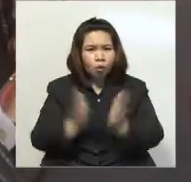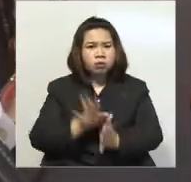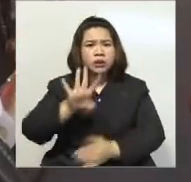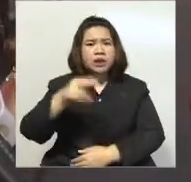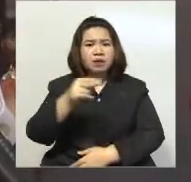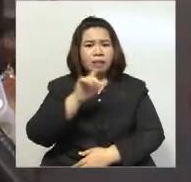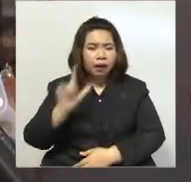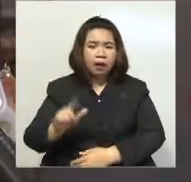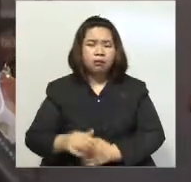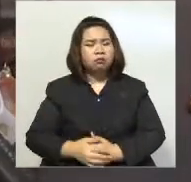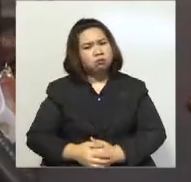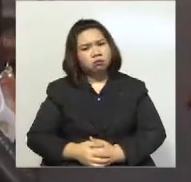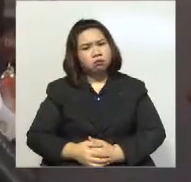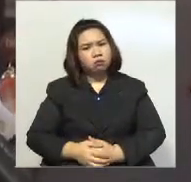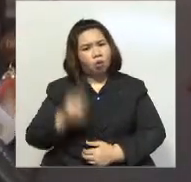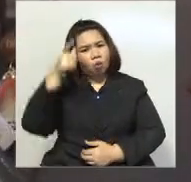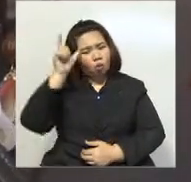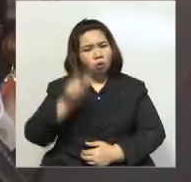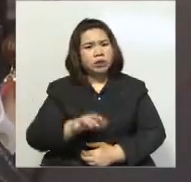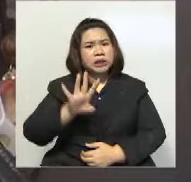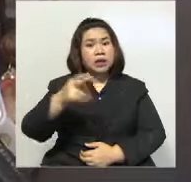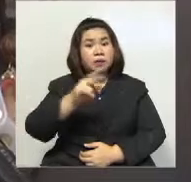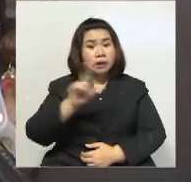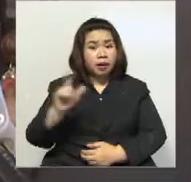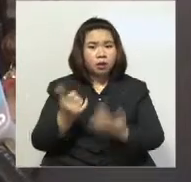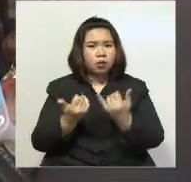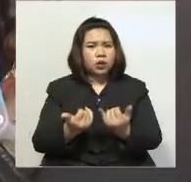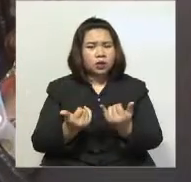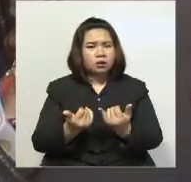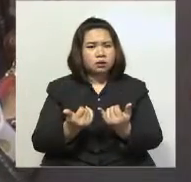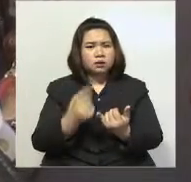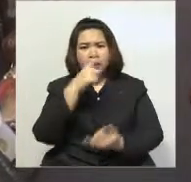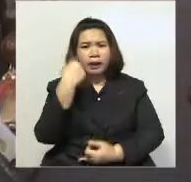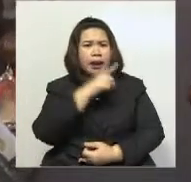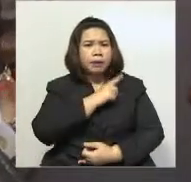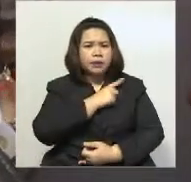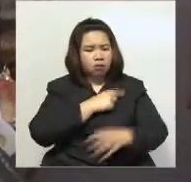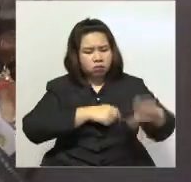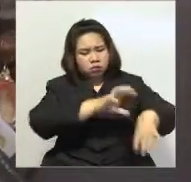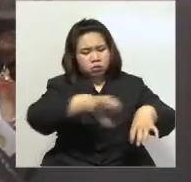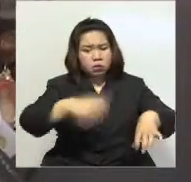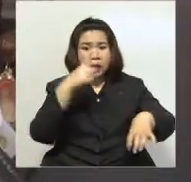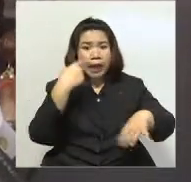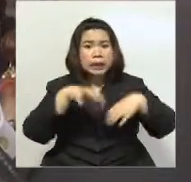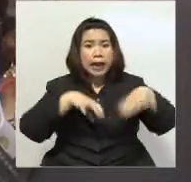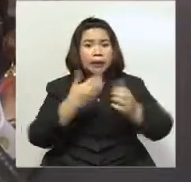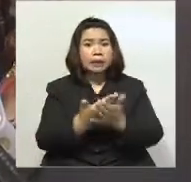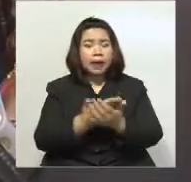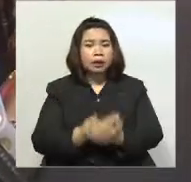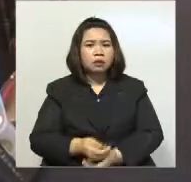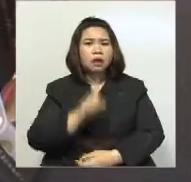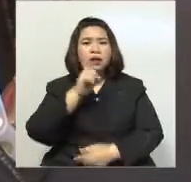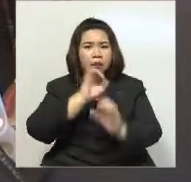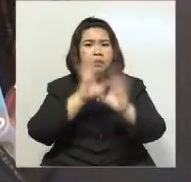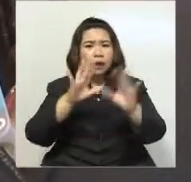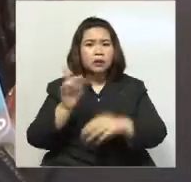าทก็มีประเด็นว่า 40,000 ล้านบาทวันนี้เนี่ยองค์กรไหนรับผิดชอบในการบริหารจัดการด้วยความโปร่